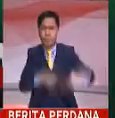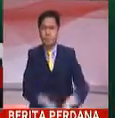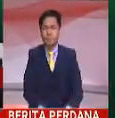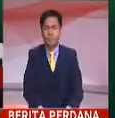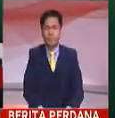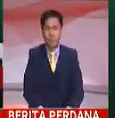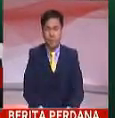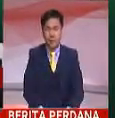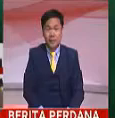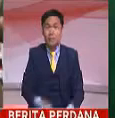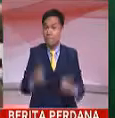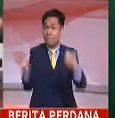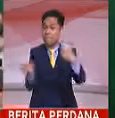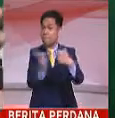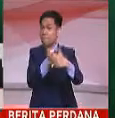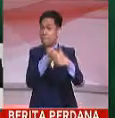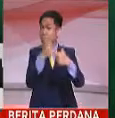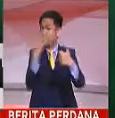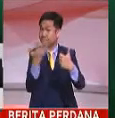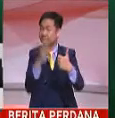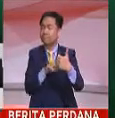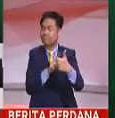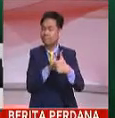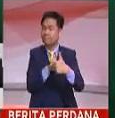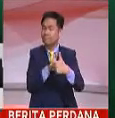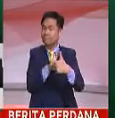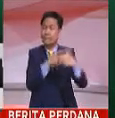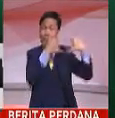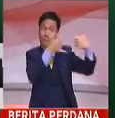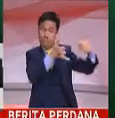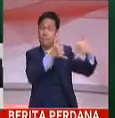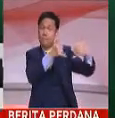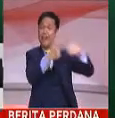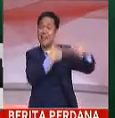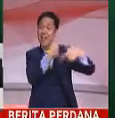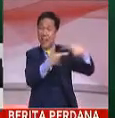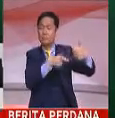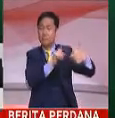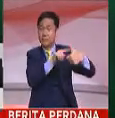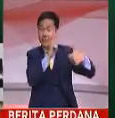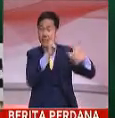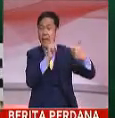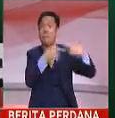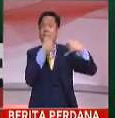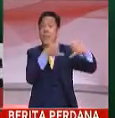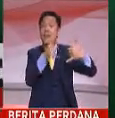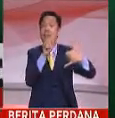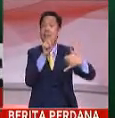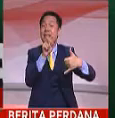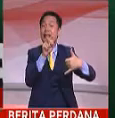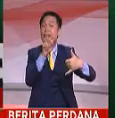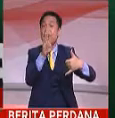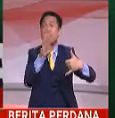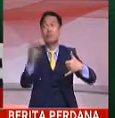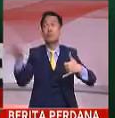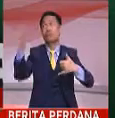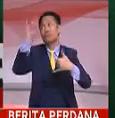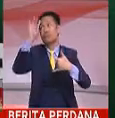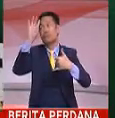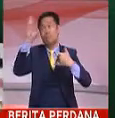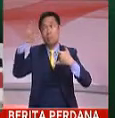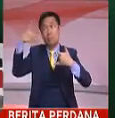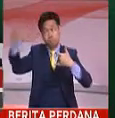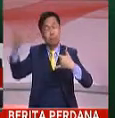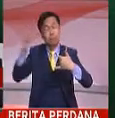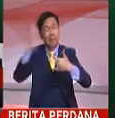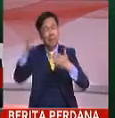Kita fokus pada satu dulu, yang utama ni dulu iaitu Piala Liga, and then yang kedua tu TMB tu insyaAllah kita akan fikirkan